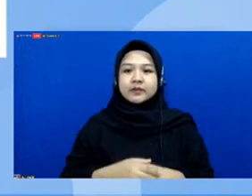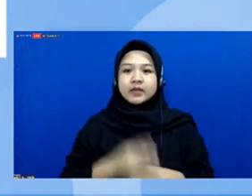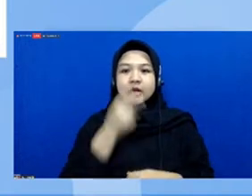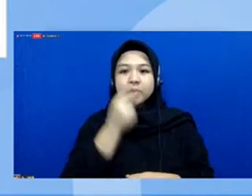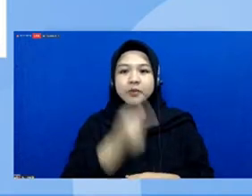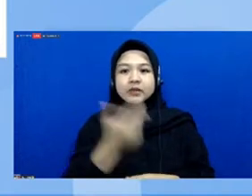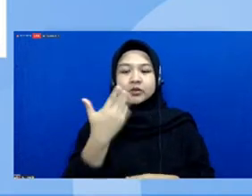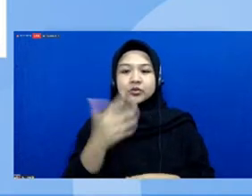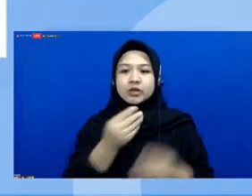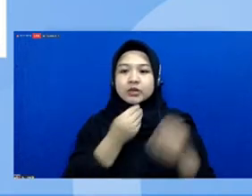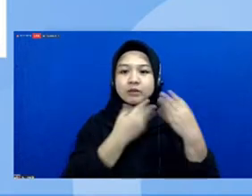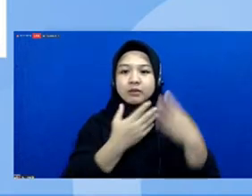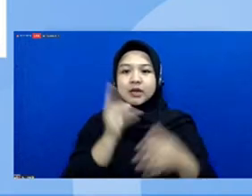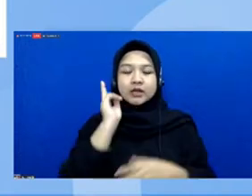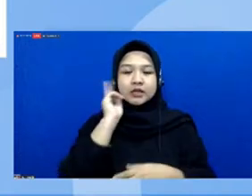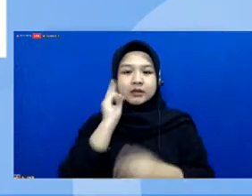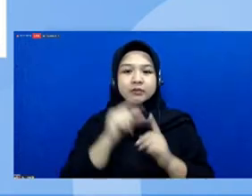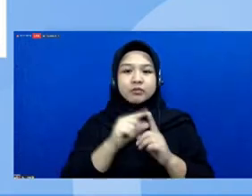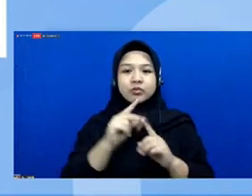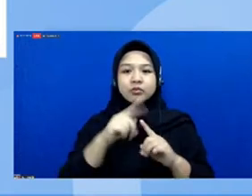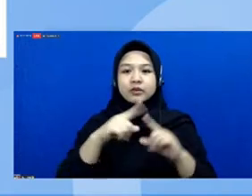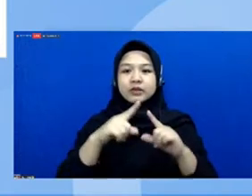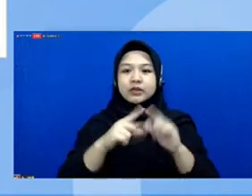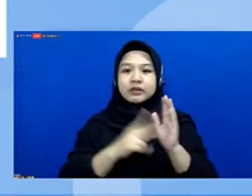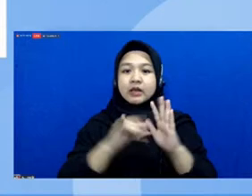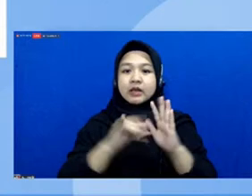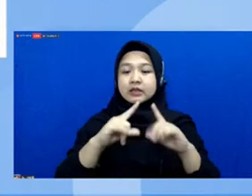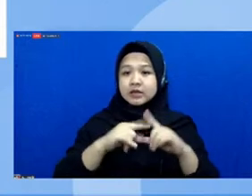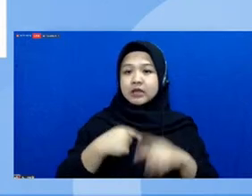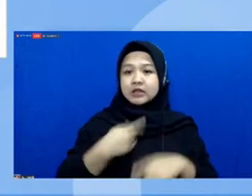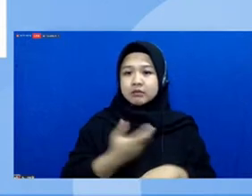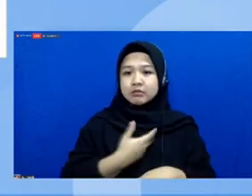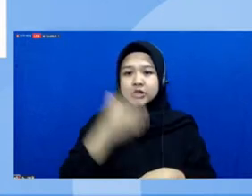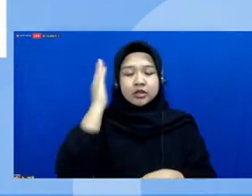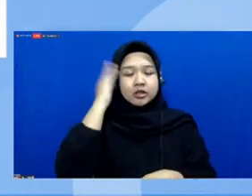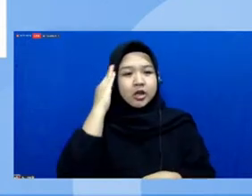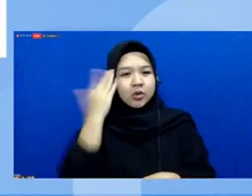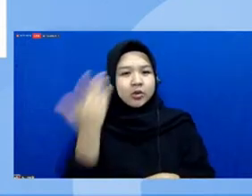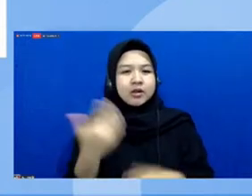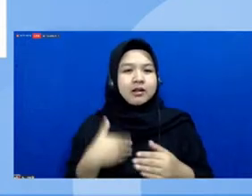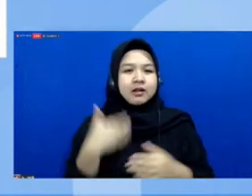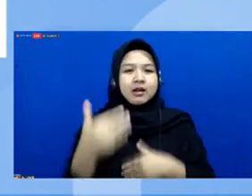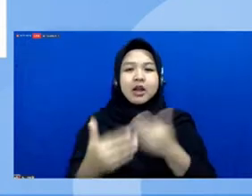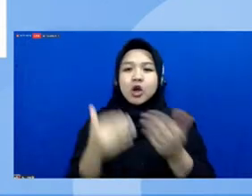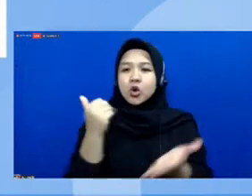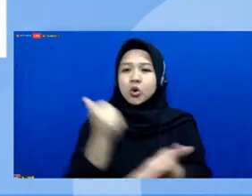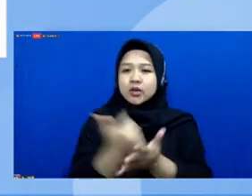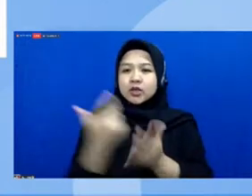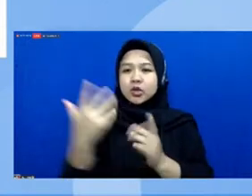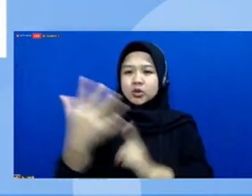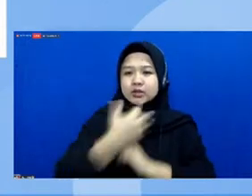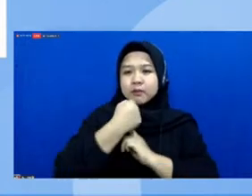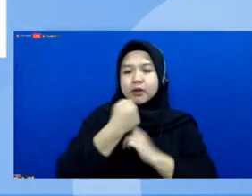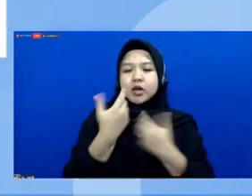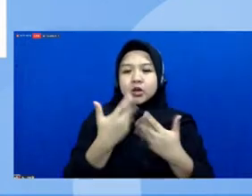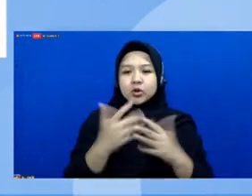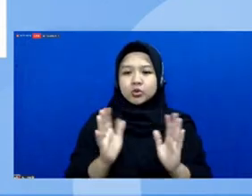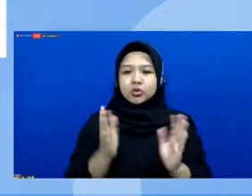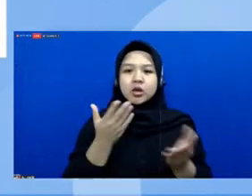tadi disampaikan oleh Ibu Pritania, dan kita ingin mengetahui bagaimana sebenarnya langkah-langkah konkret atau capaian-capaian konkret yang sudah